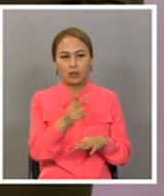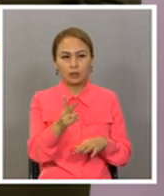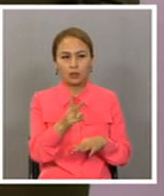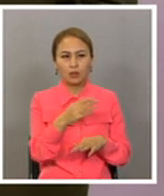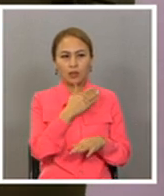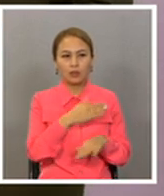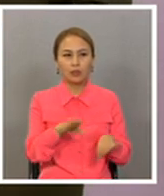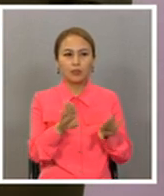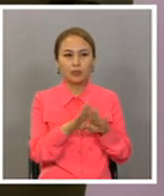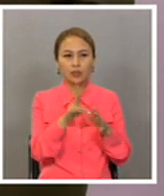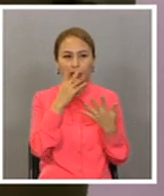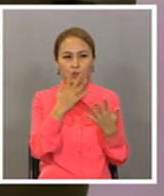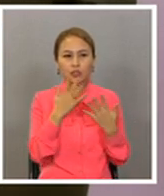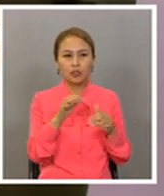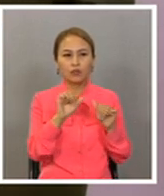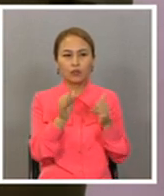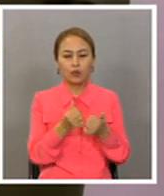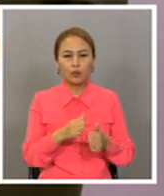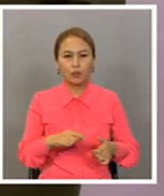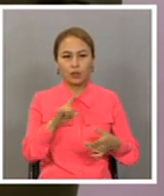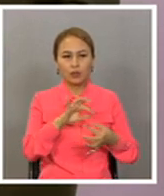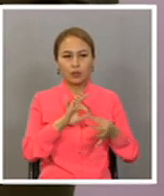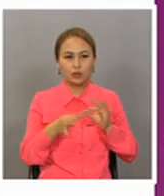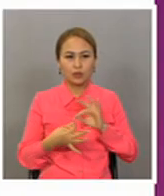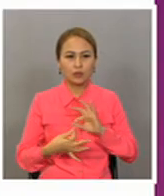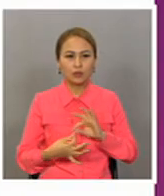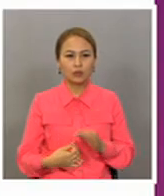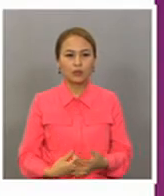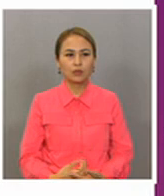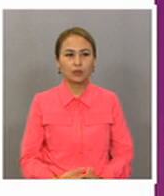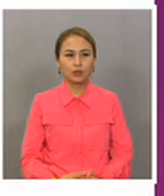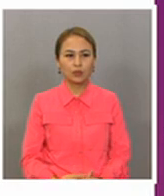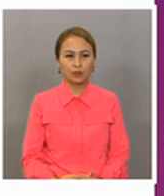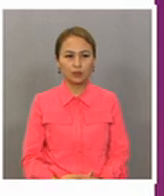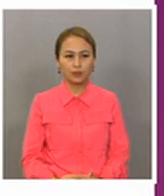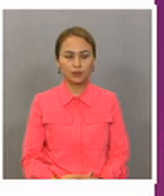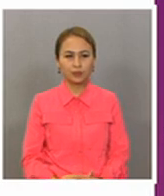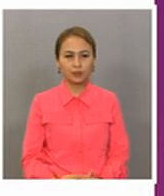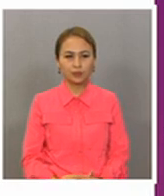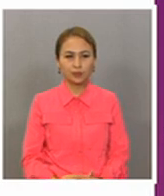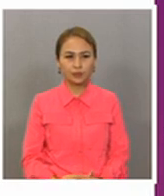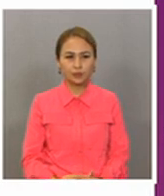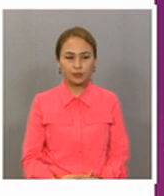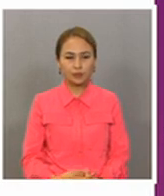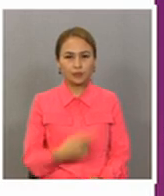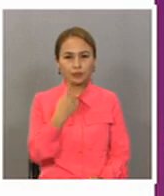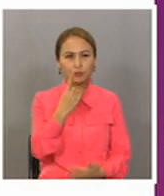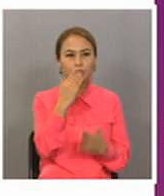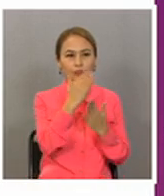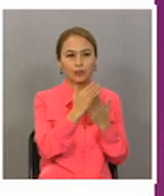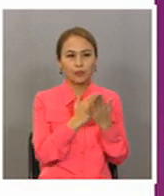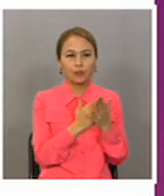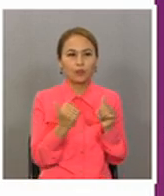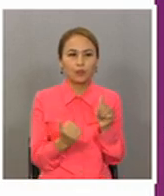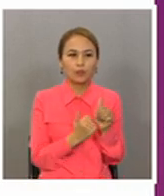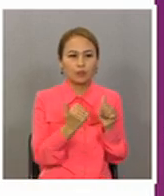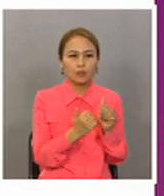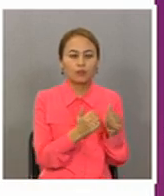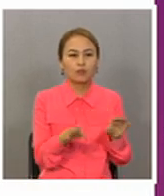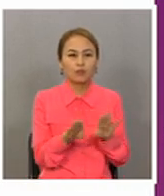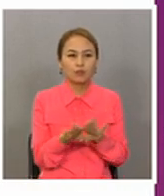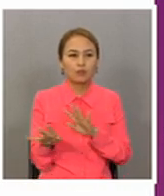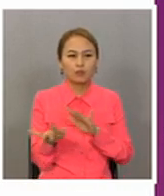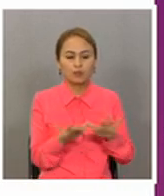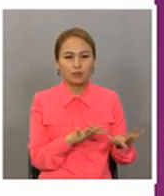олар нені білдіретінін және формулаларды түсіндіріңдер. Бір бағытта қуып жету